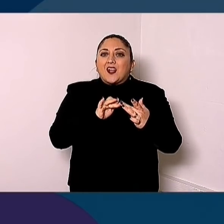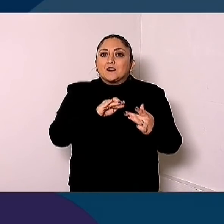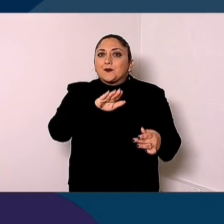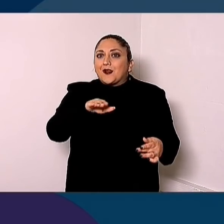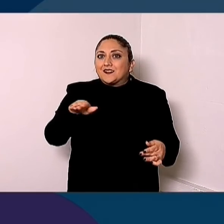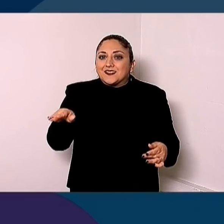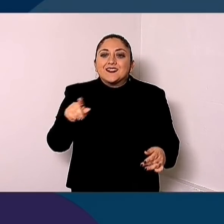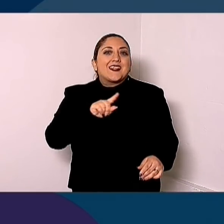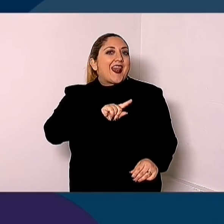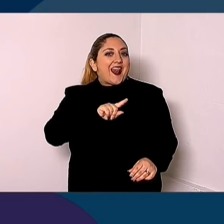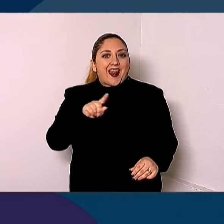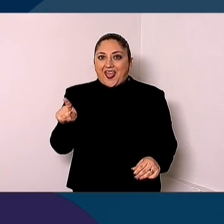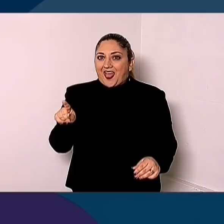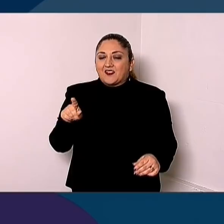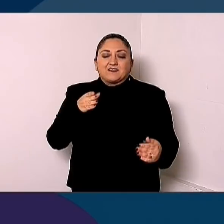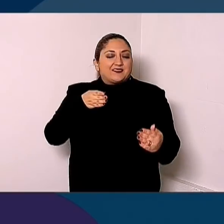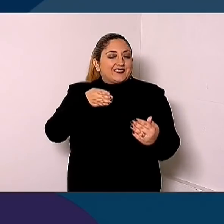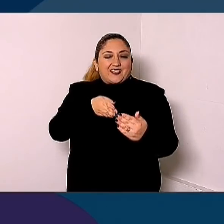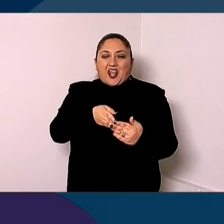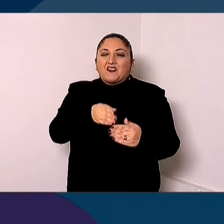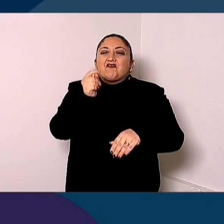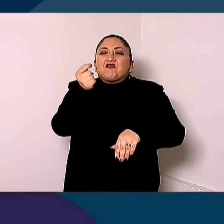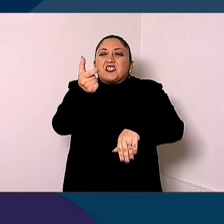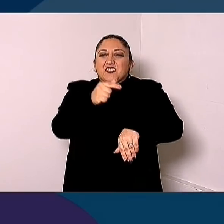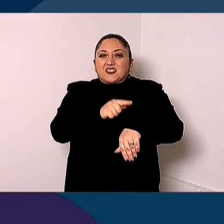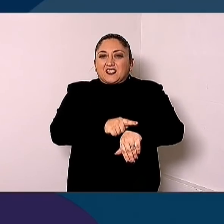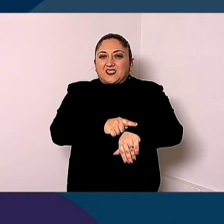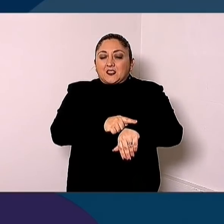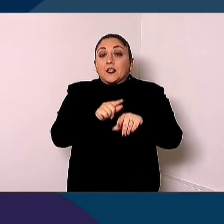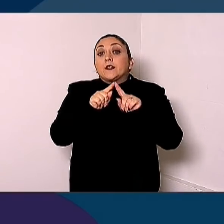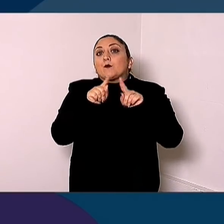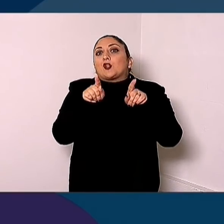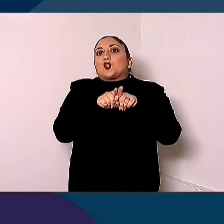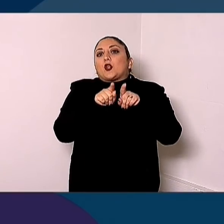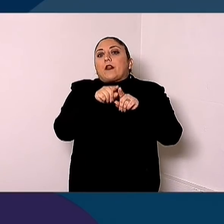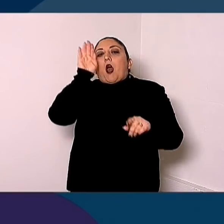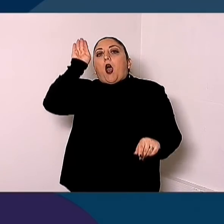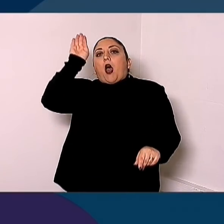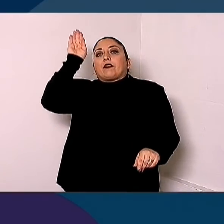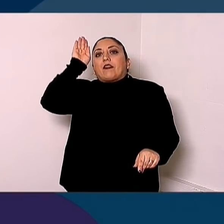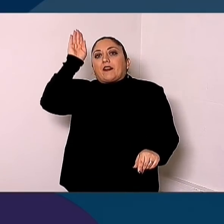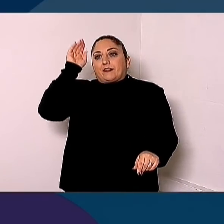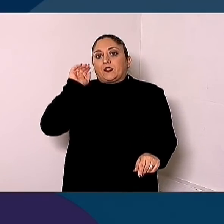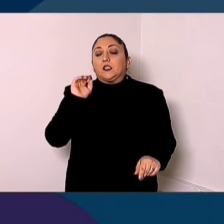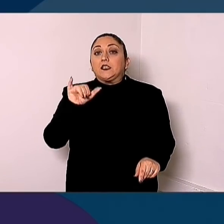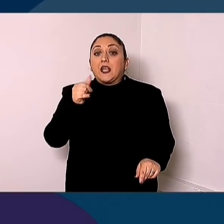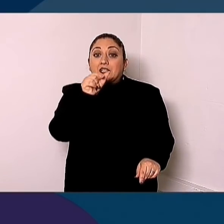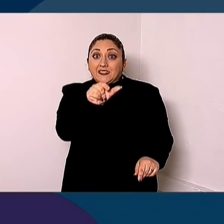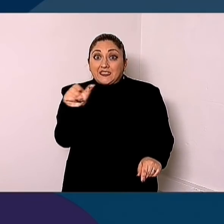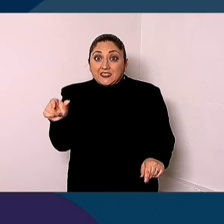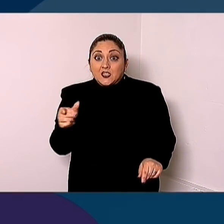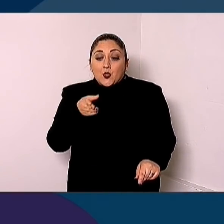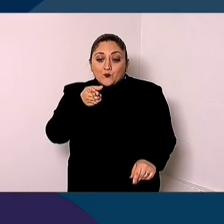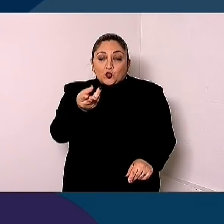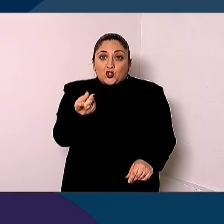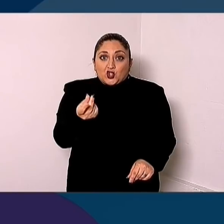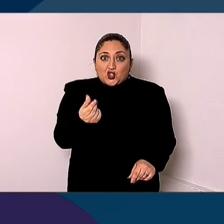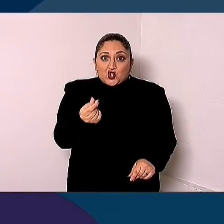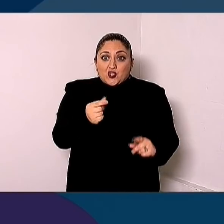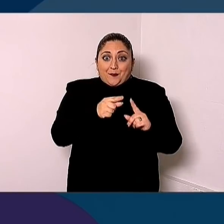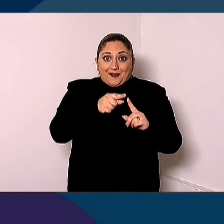jkunx mal-klijenti ma jkunx daqshekk twil, però xorta l-appell tagħna huwa li jekk ikun hemm xi nies li marru